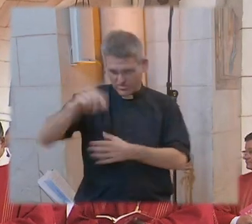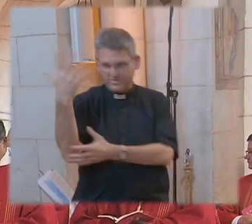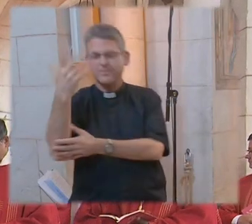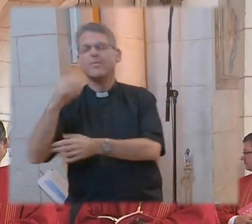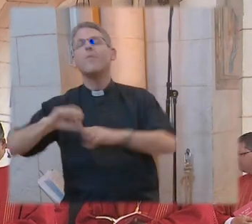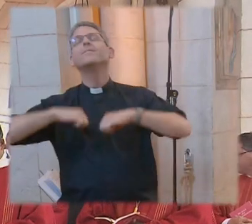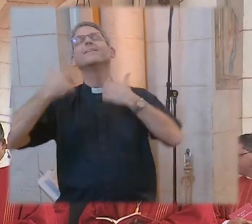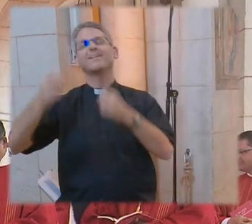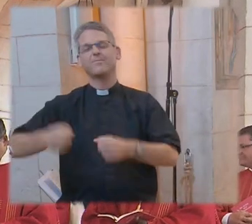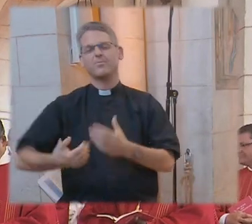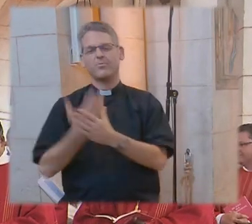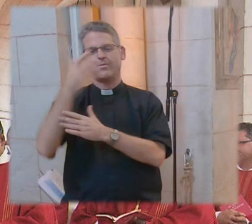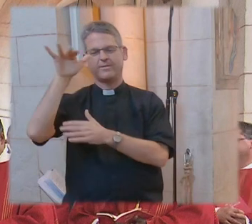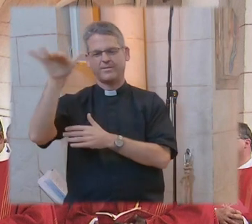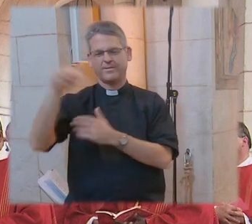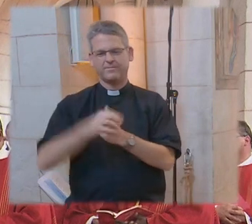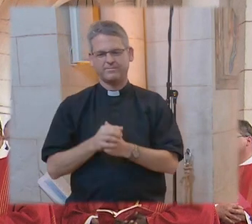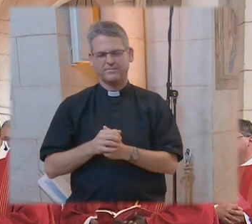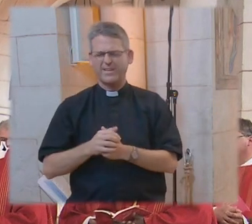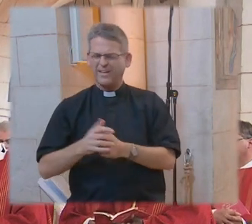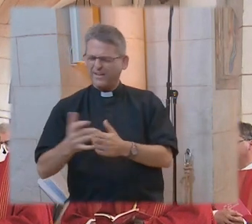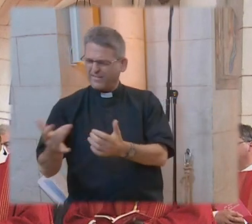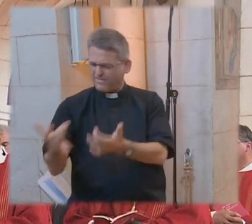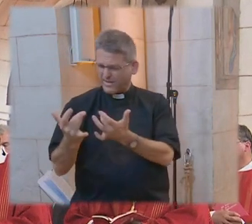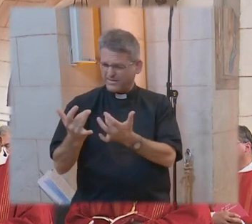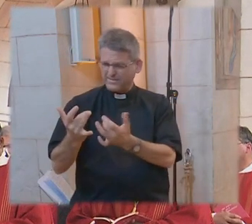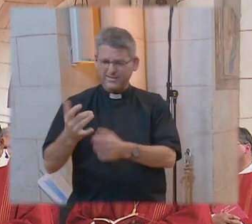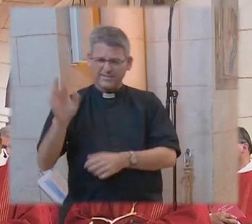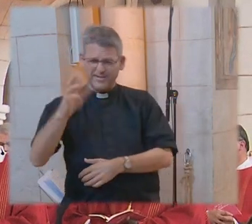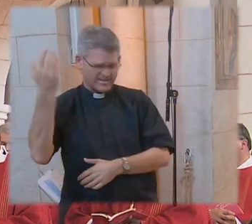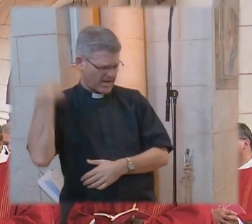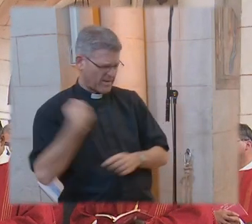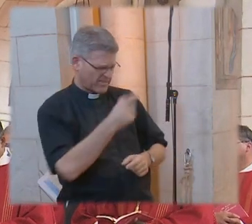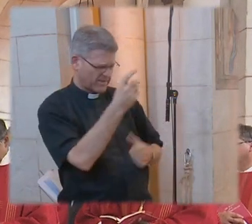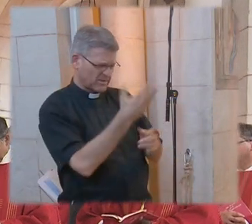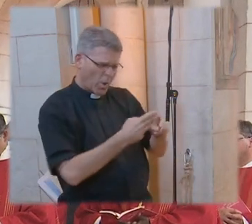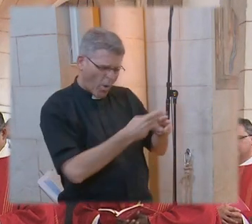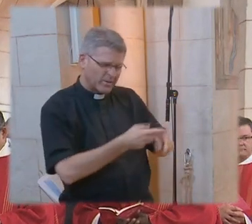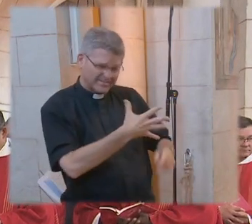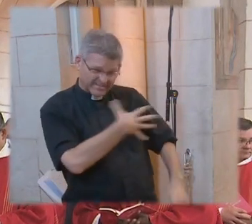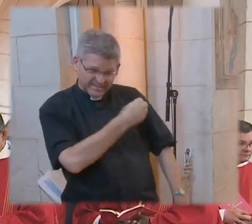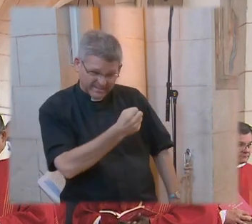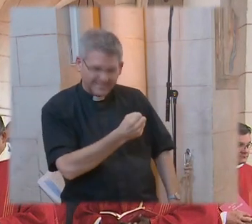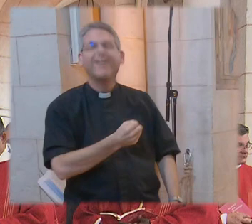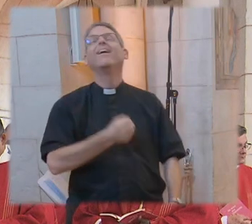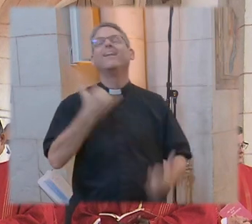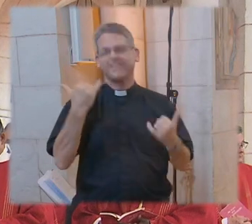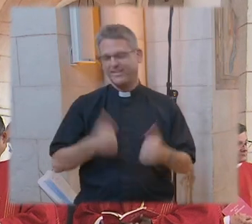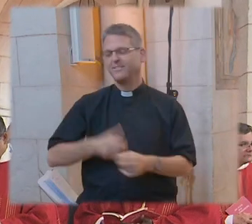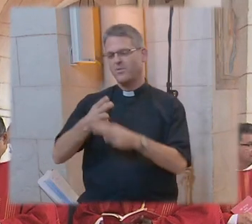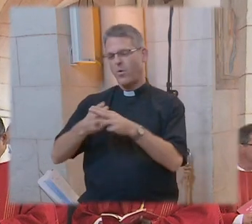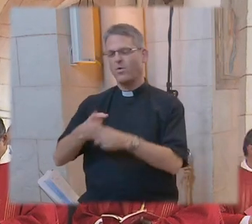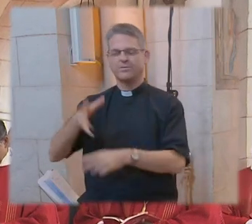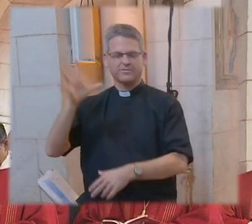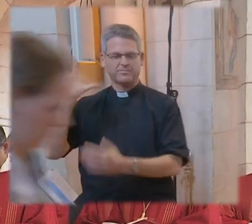Leben. Der Feind, der am Holz gesiegt hat, wurde auch am Holze besiegt durch